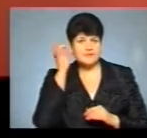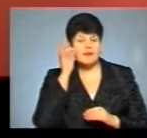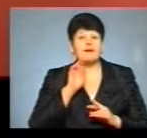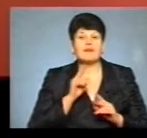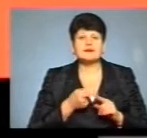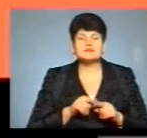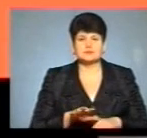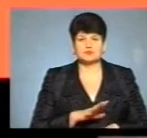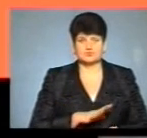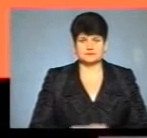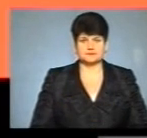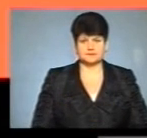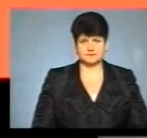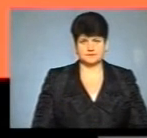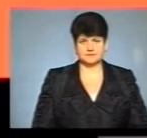це відбувалося.